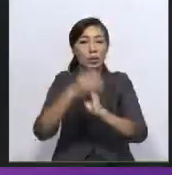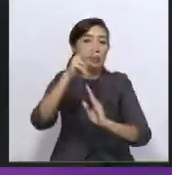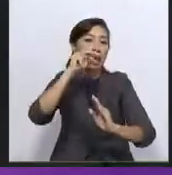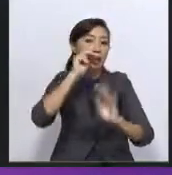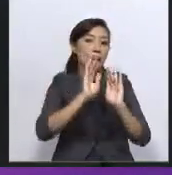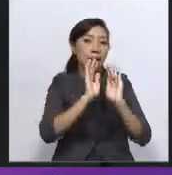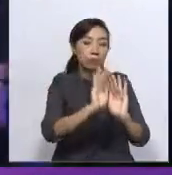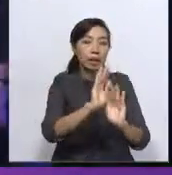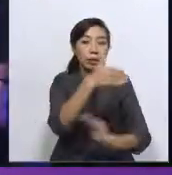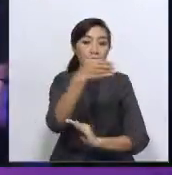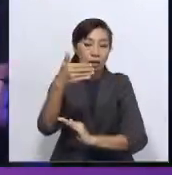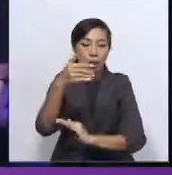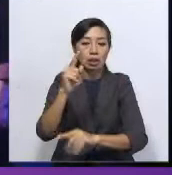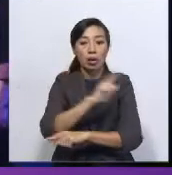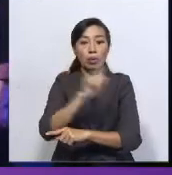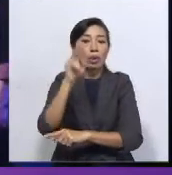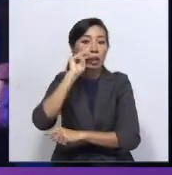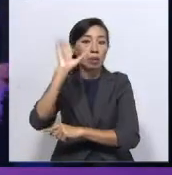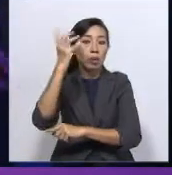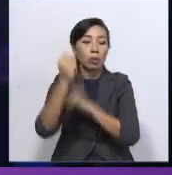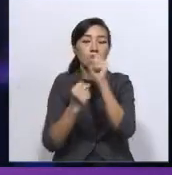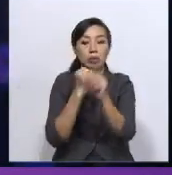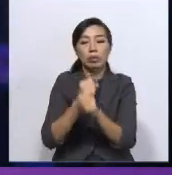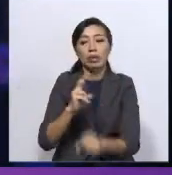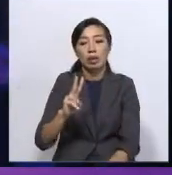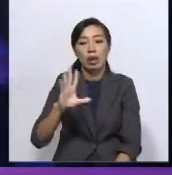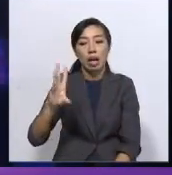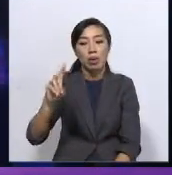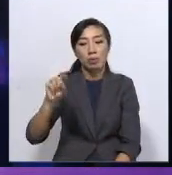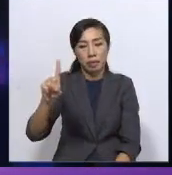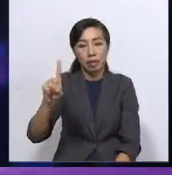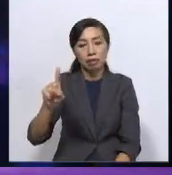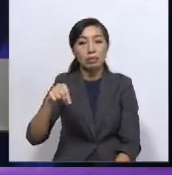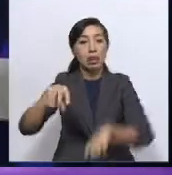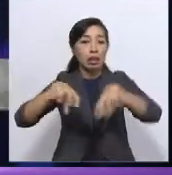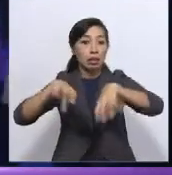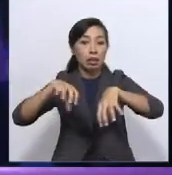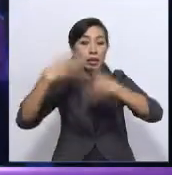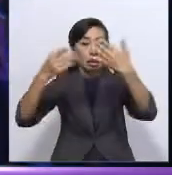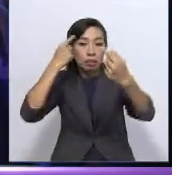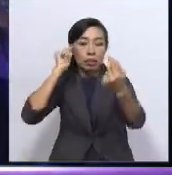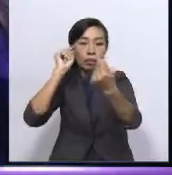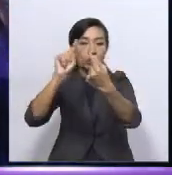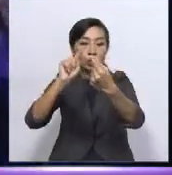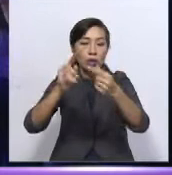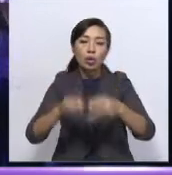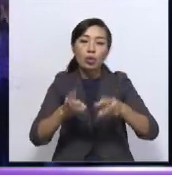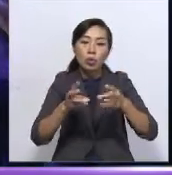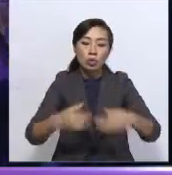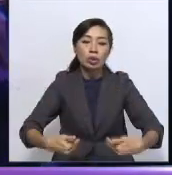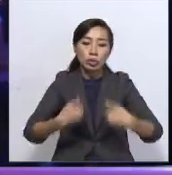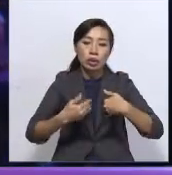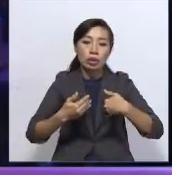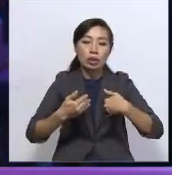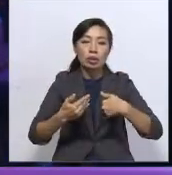รัพยากรน้ำแห่งชาติและวันน้ำโลกประจำปี2561ซึ่งจัดขึ้นภายใต้แนวคิดวิถีน้ำวิถีธรรมชาติ